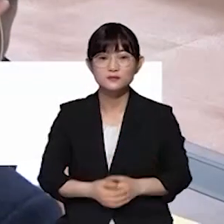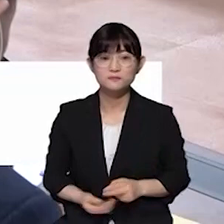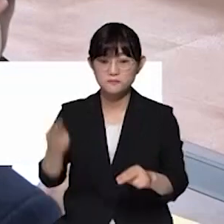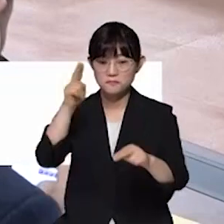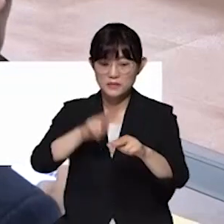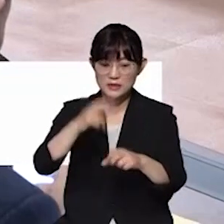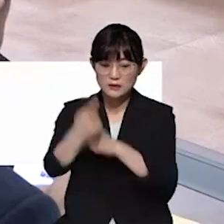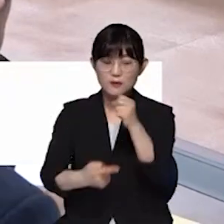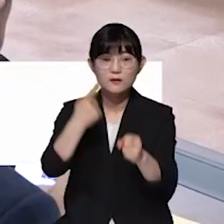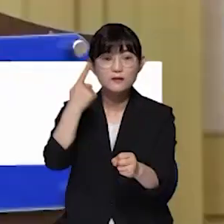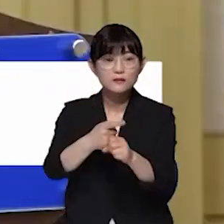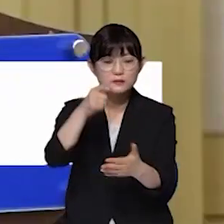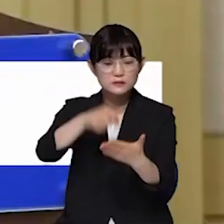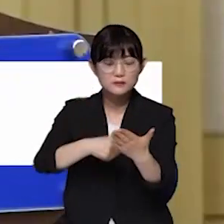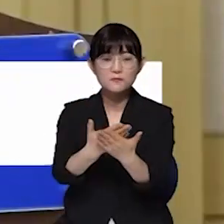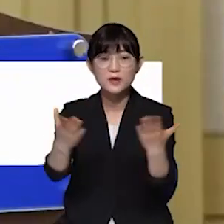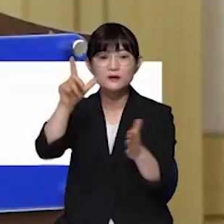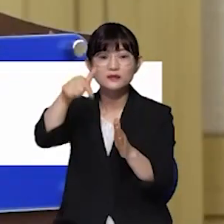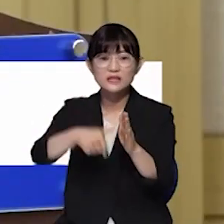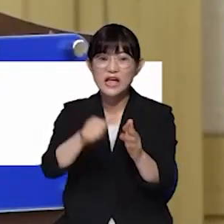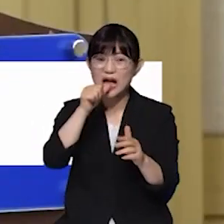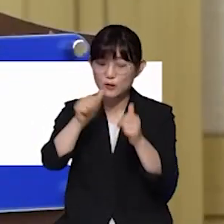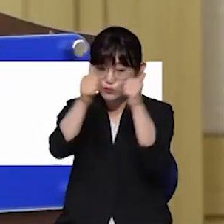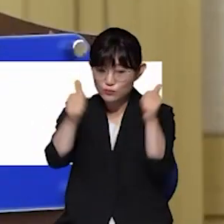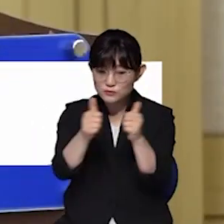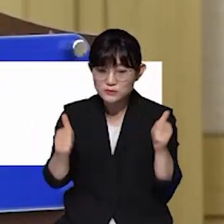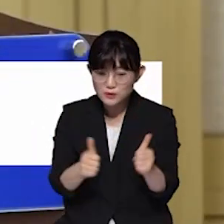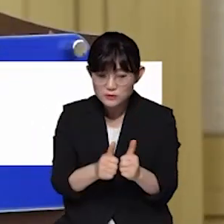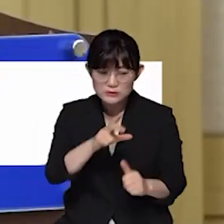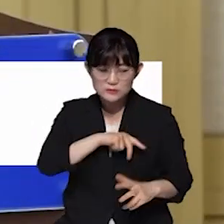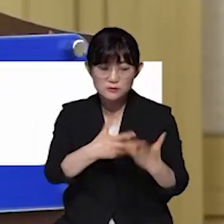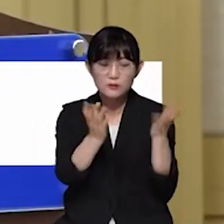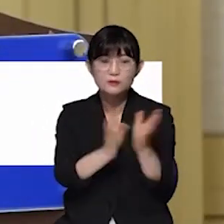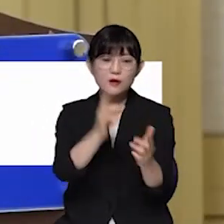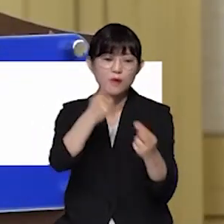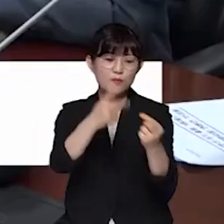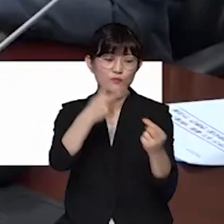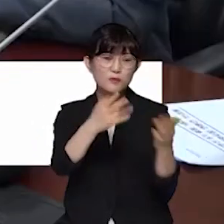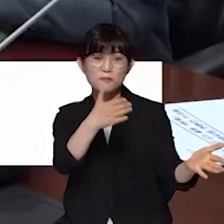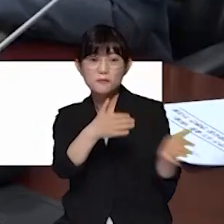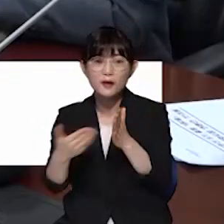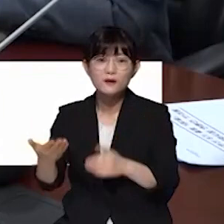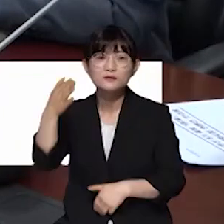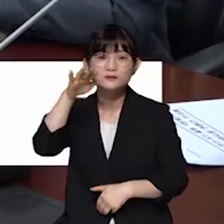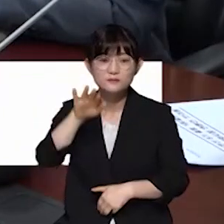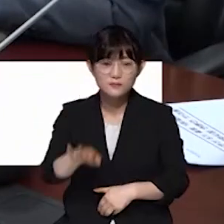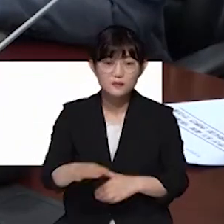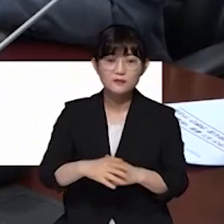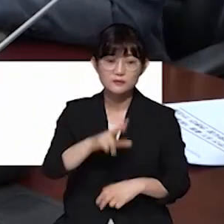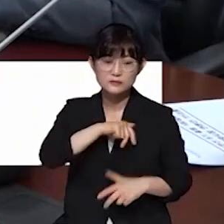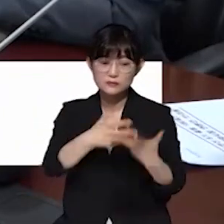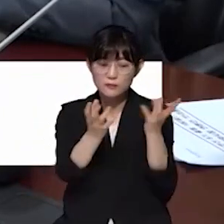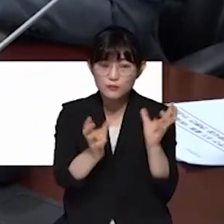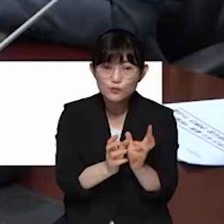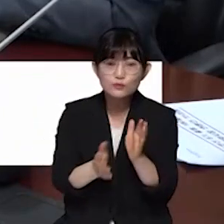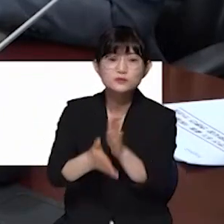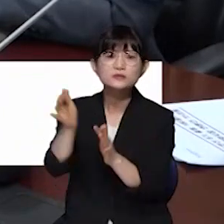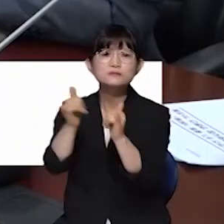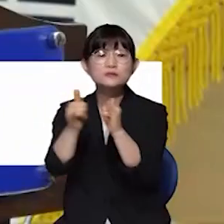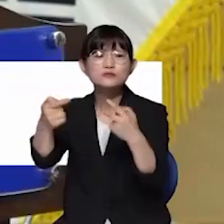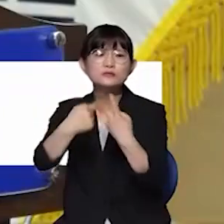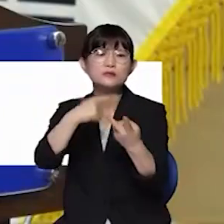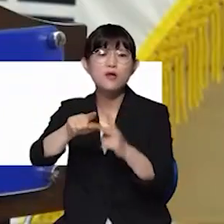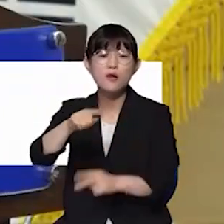1주년 기자간담회에서 철동상은 의회에서 두 번이나 용역이 거부된 사안이지만 의회도 시민들도